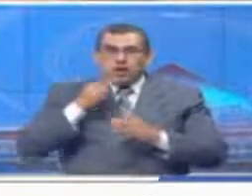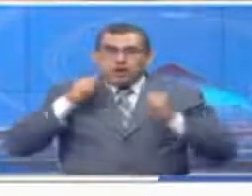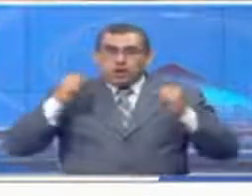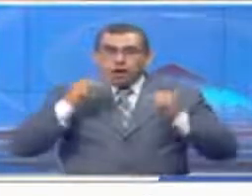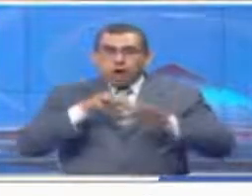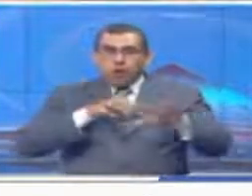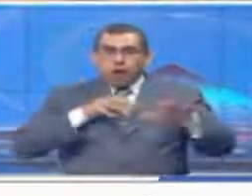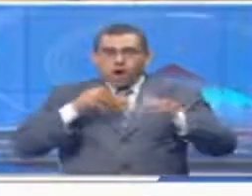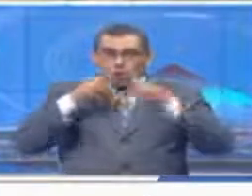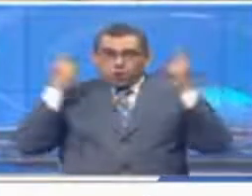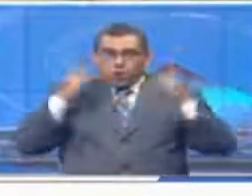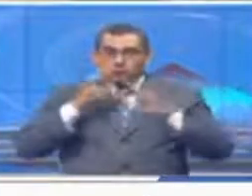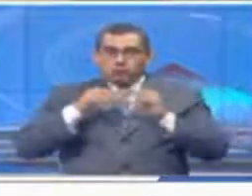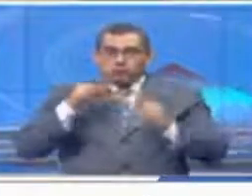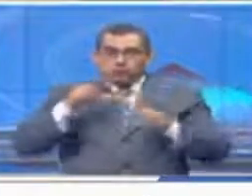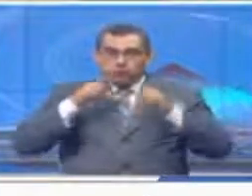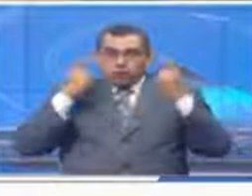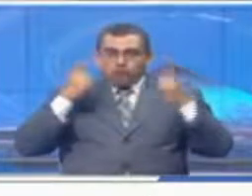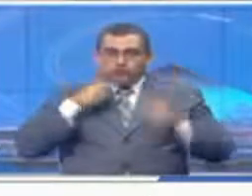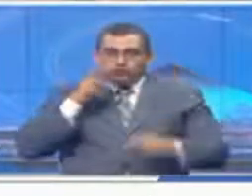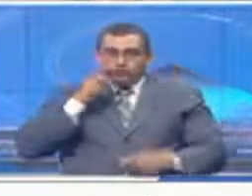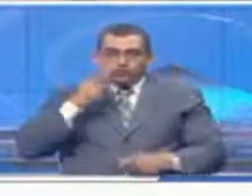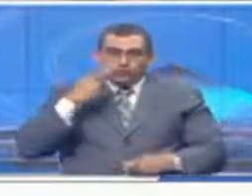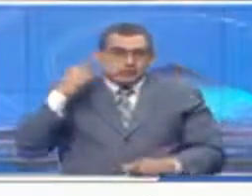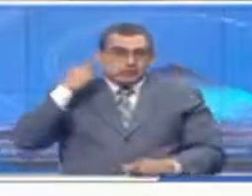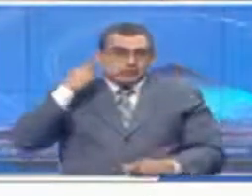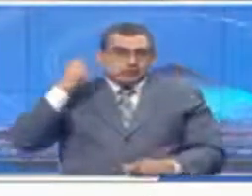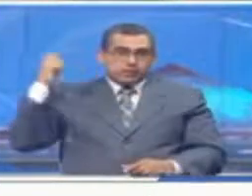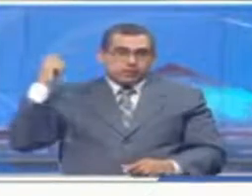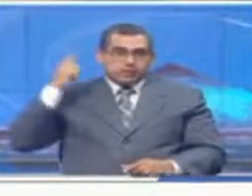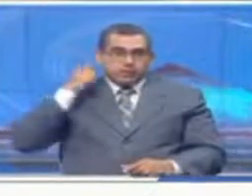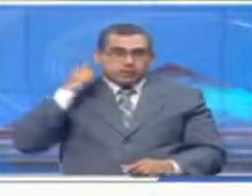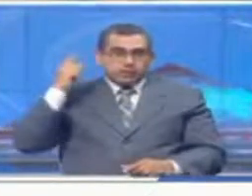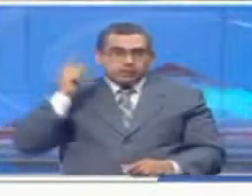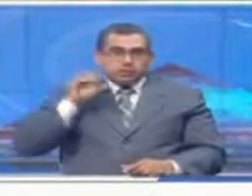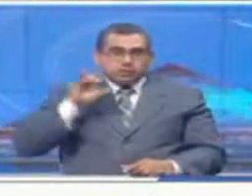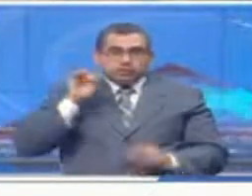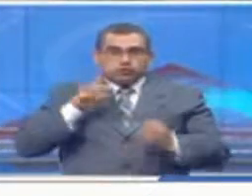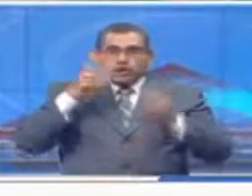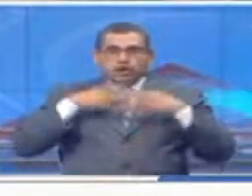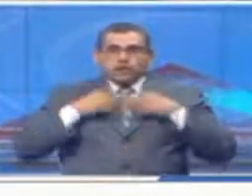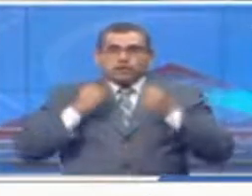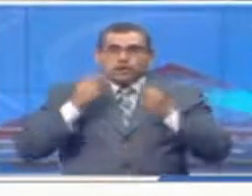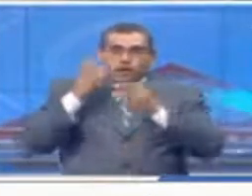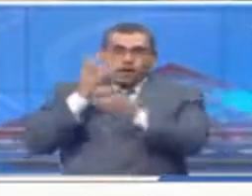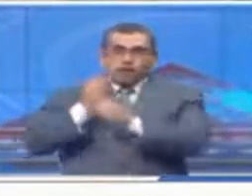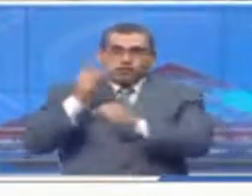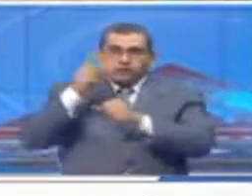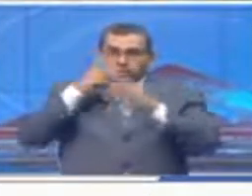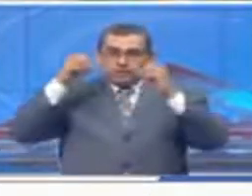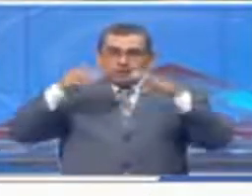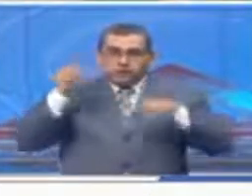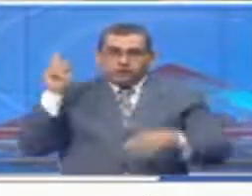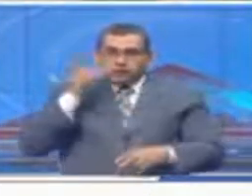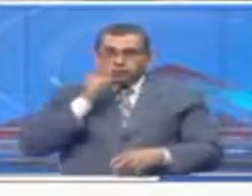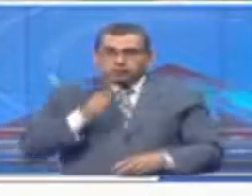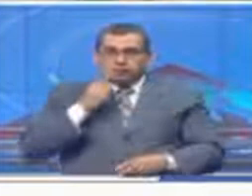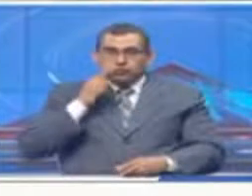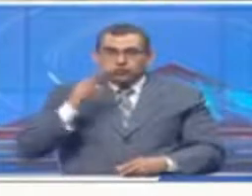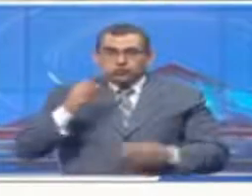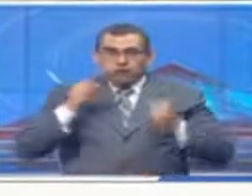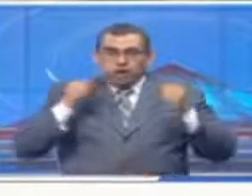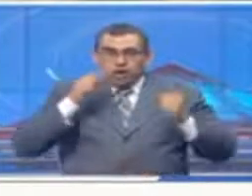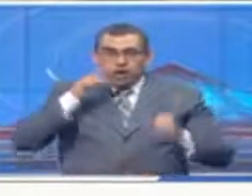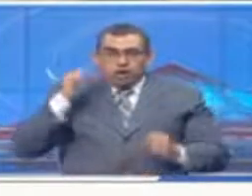مصرية بمعنى الكلمة. يمكن حضرتك واقف وسمع الصوت، يعني ما شاء الله ربنا يحميهم ويبارك فيهم يا رب، وإن شاء الله